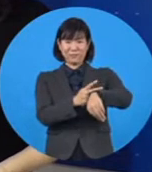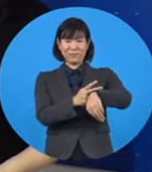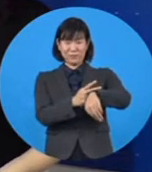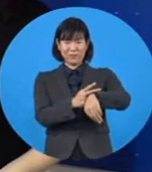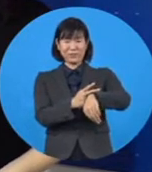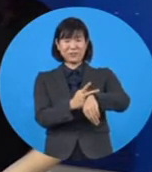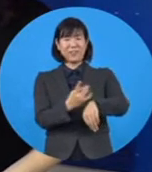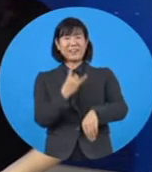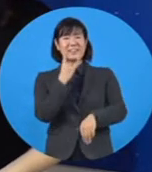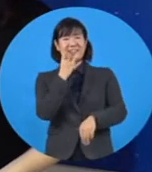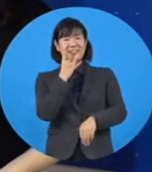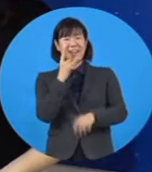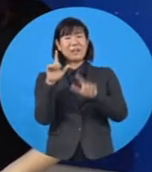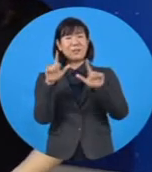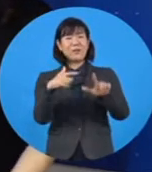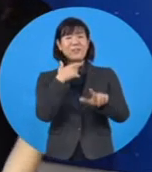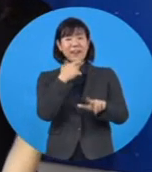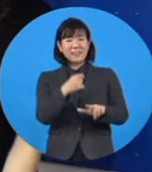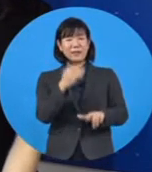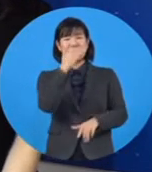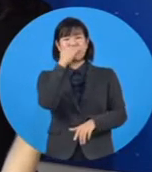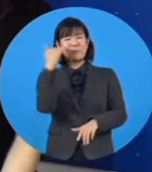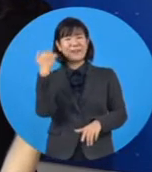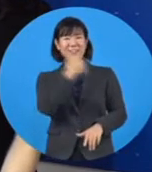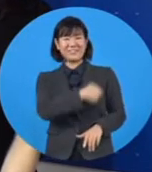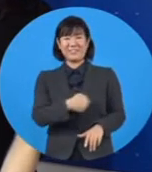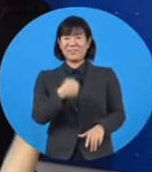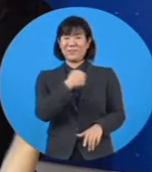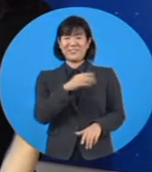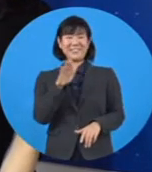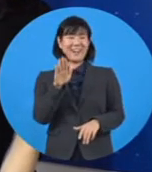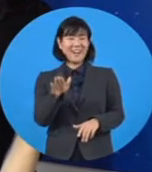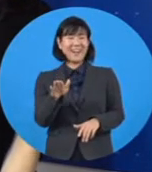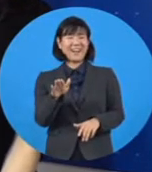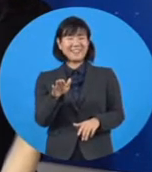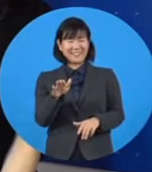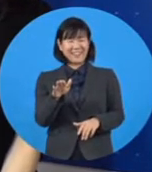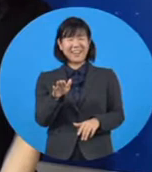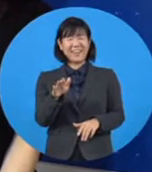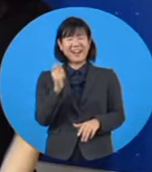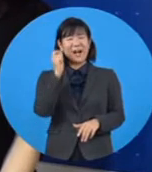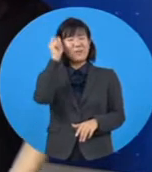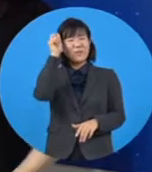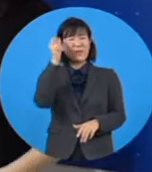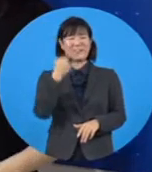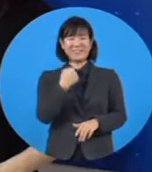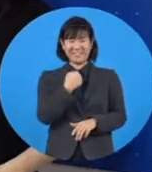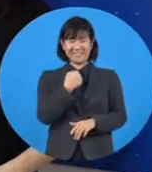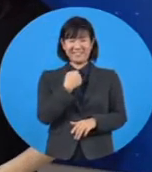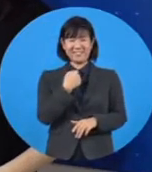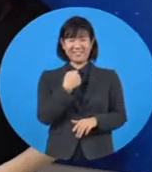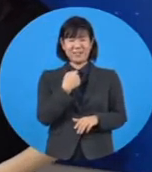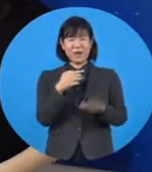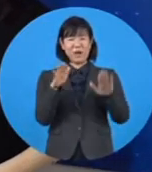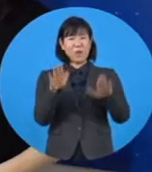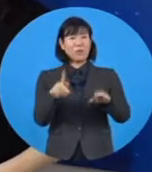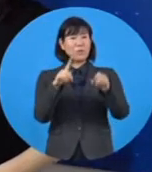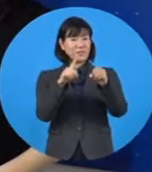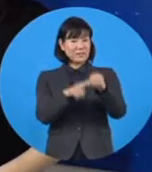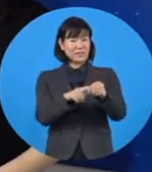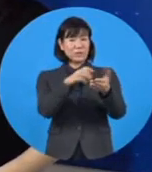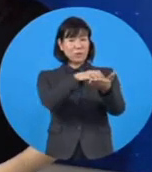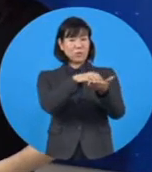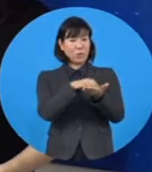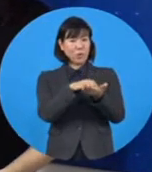いに寄り添う、期待に応えたいという思いがあって本当に素敵だなと感じました。今年の製品技術